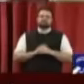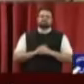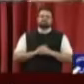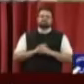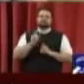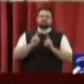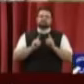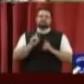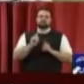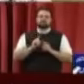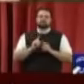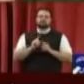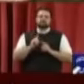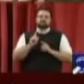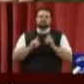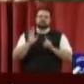stai.